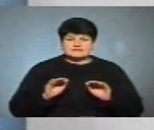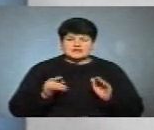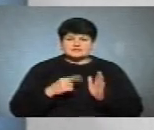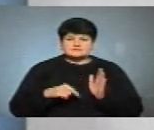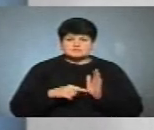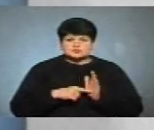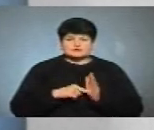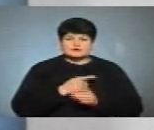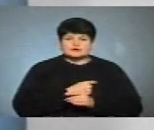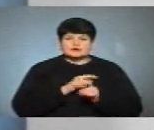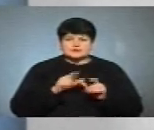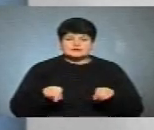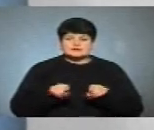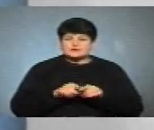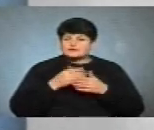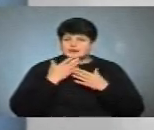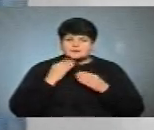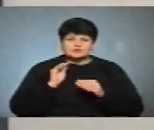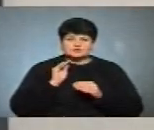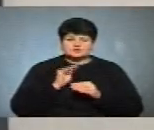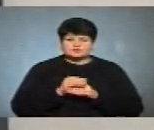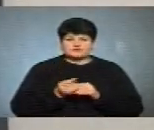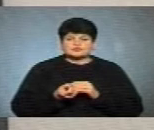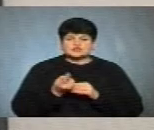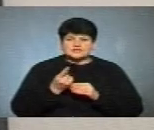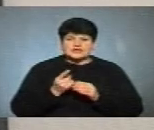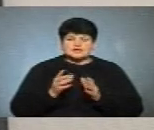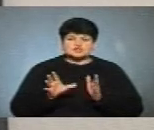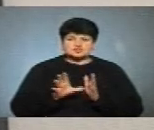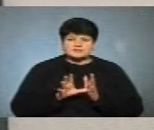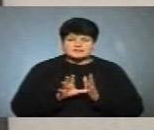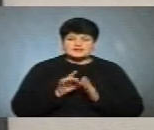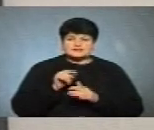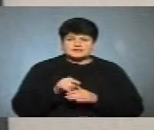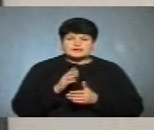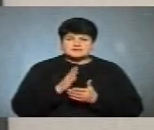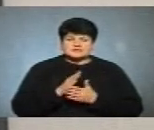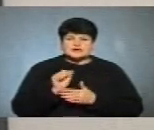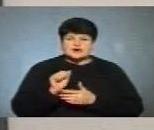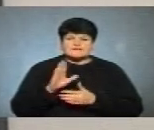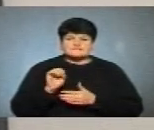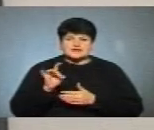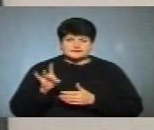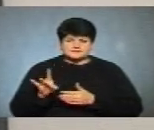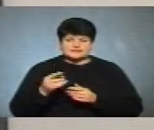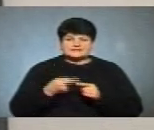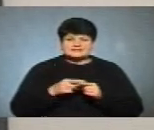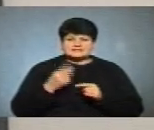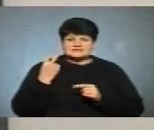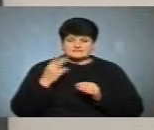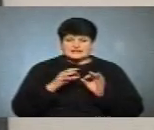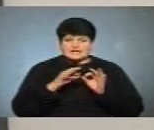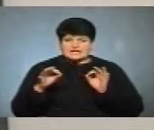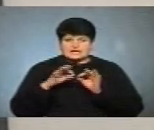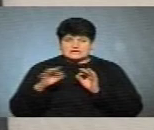міської комунальної лікарні також немає додаткового джерела живлення, але там є АВР, це дві лінії в місті, це